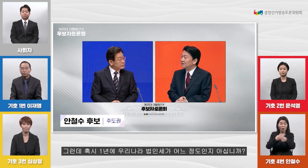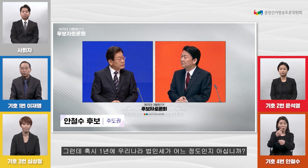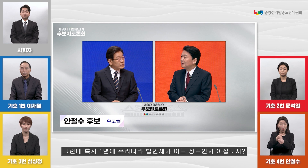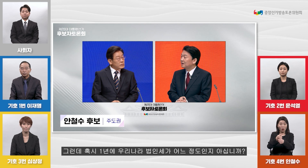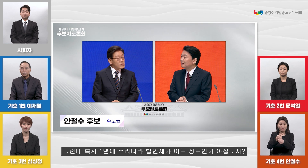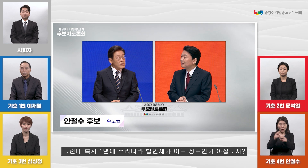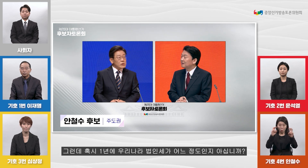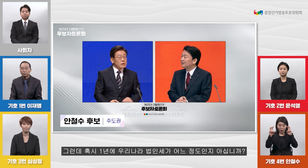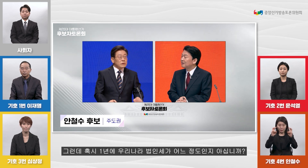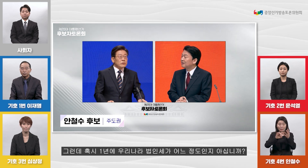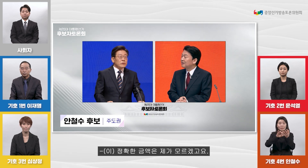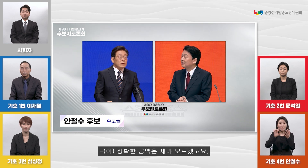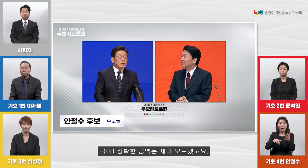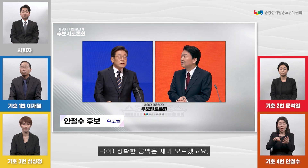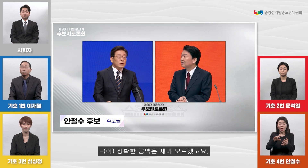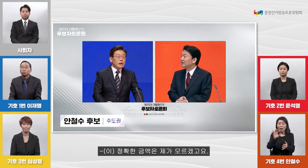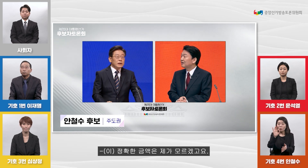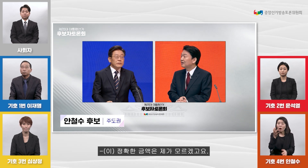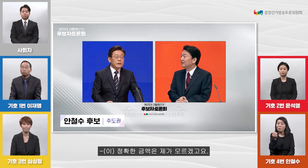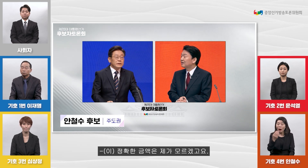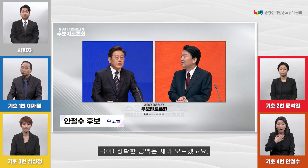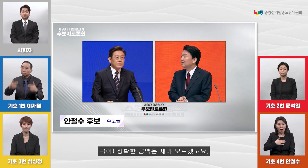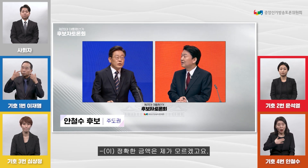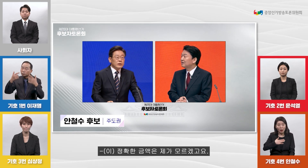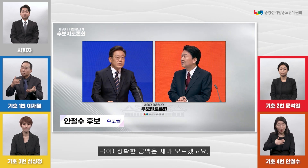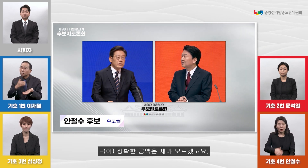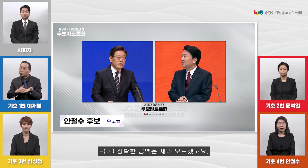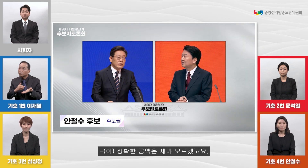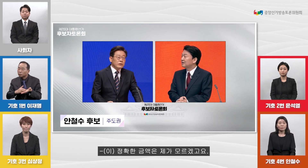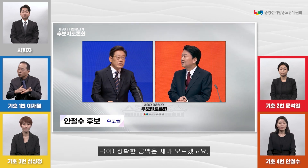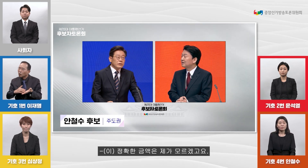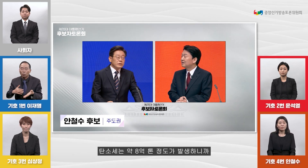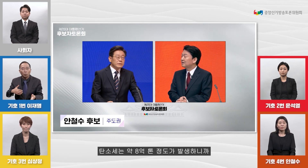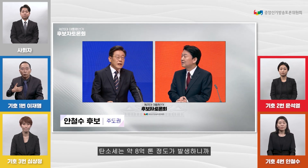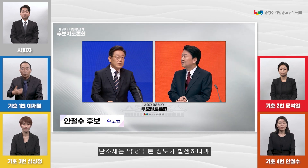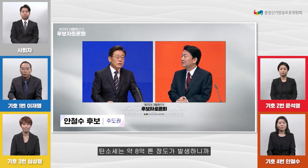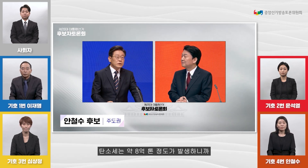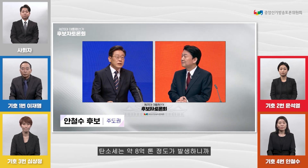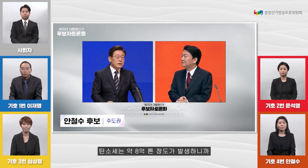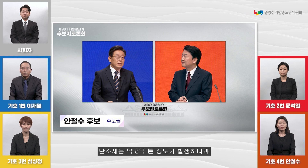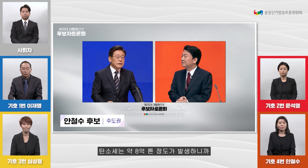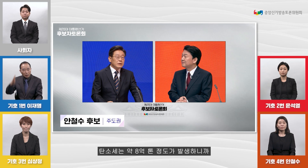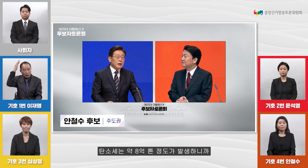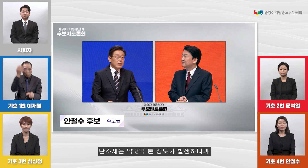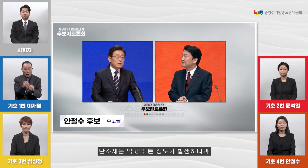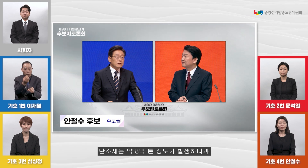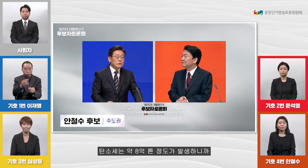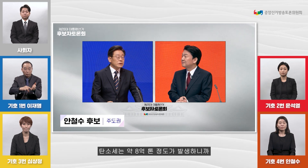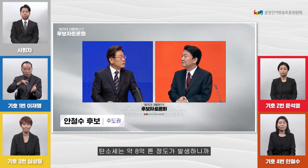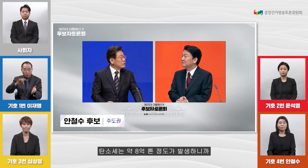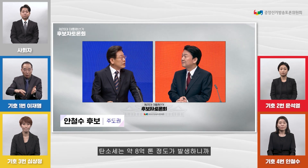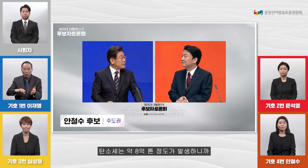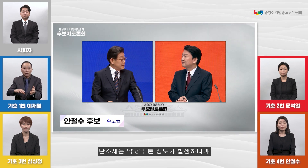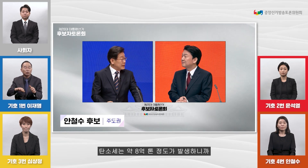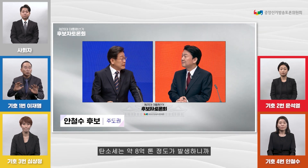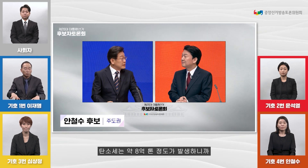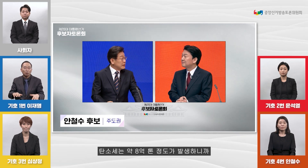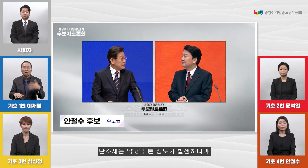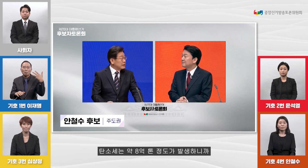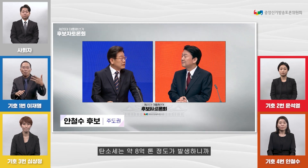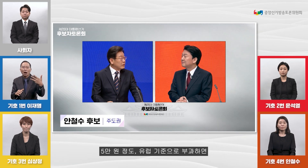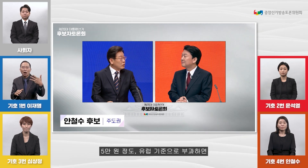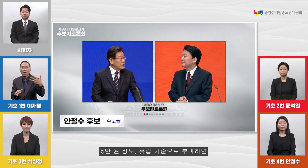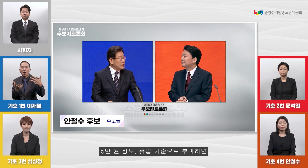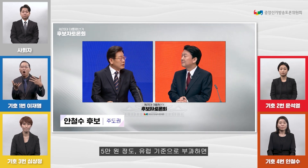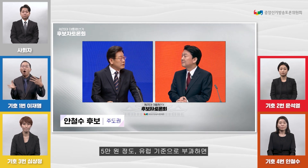정도인지 아십니까? 정확한 금액은 제가 모르겠고요. 탄소세는 약 8억 톤 정도가